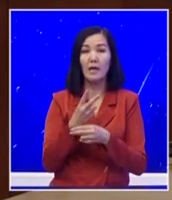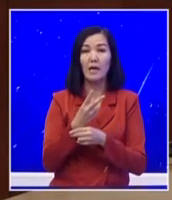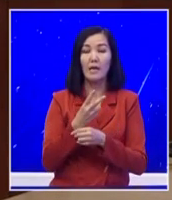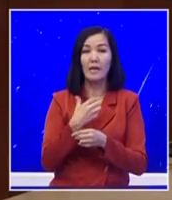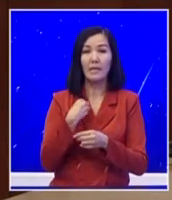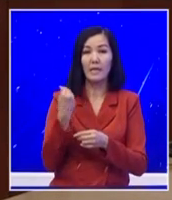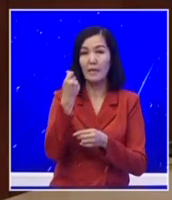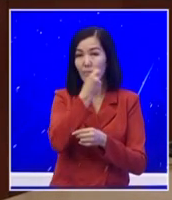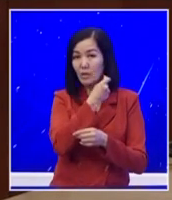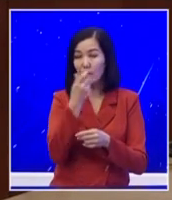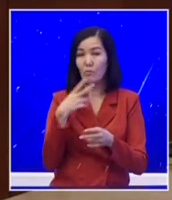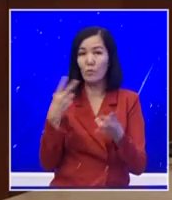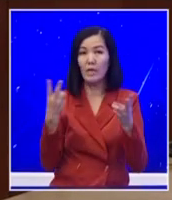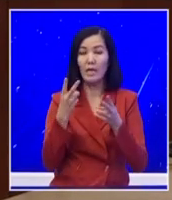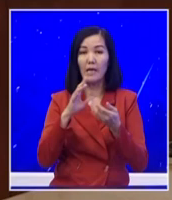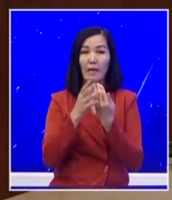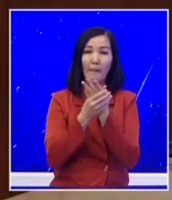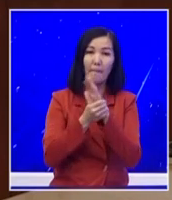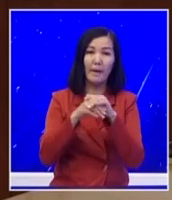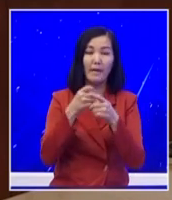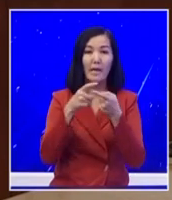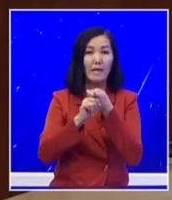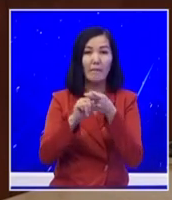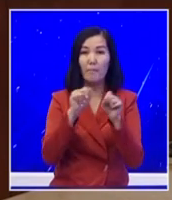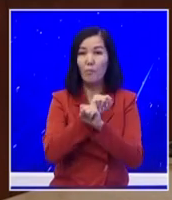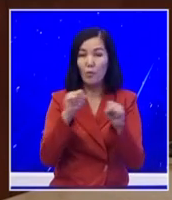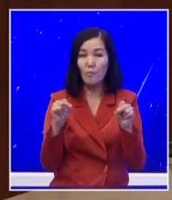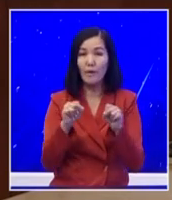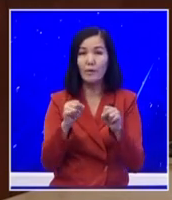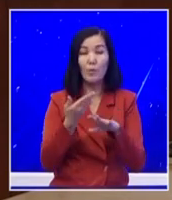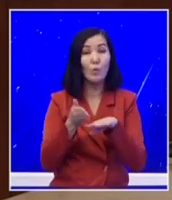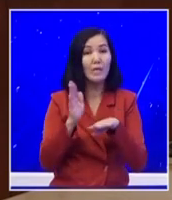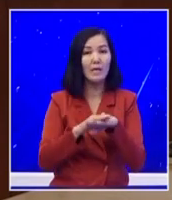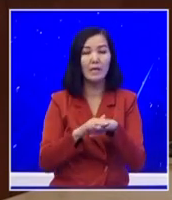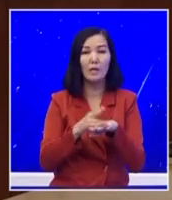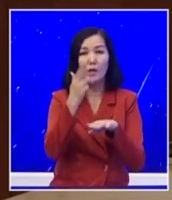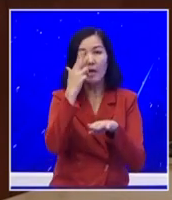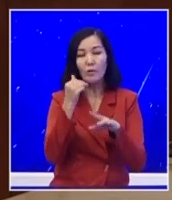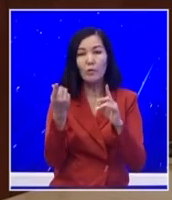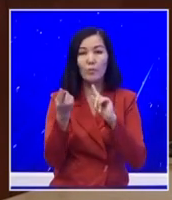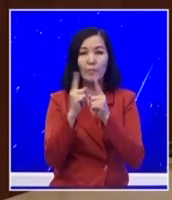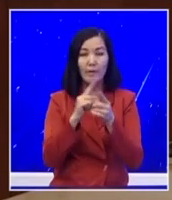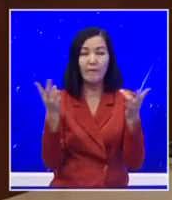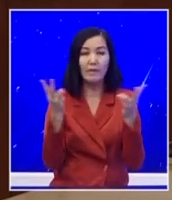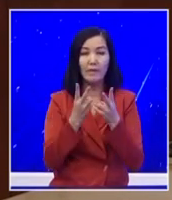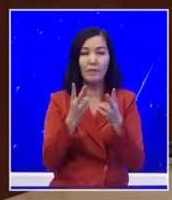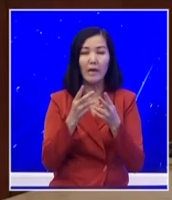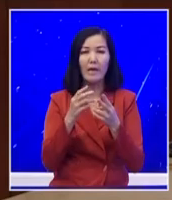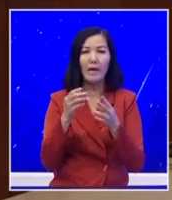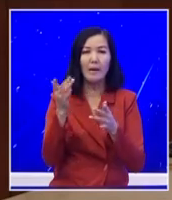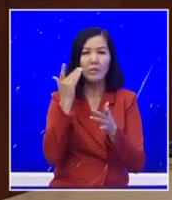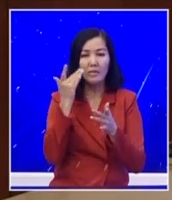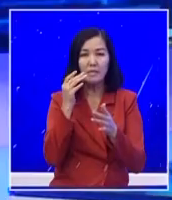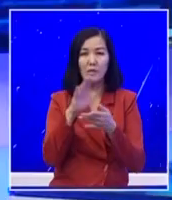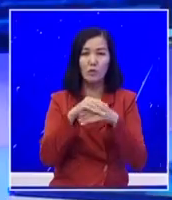қорғағаныңыз дұрыс. Қолыңызды инфекциямен байланыстыруға болмайды. Бұл әрине өте қиын, бірақ әдеттену қажет. Қолды жиі заласыздандыру отыру